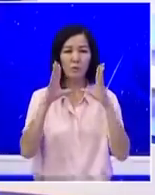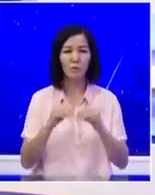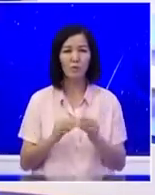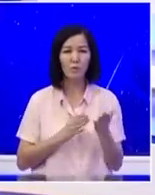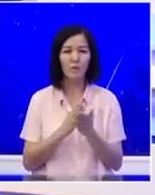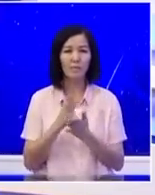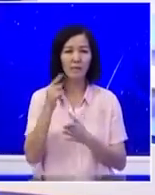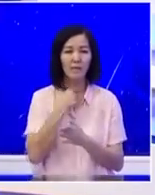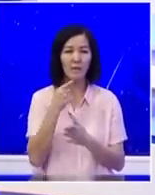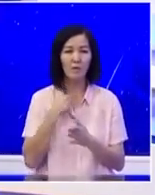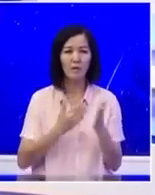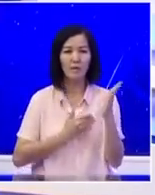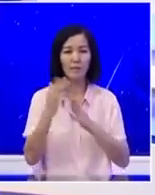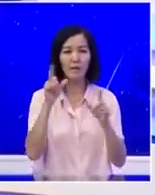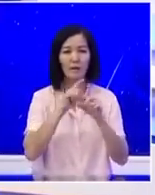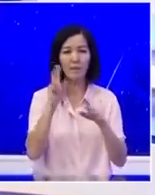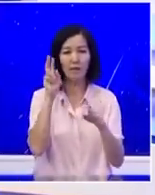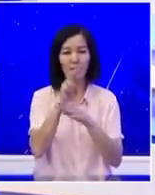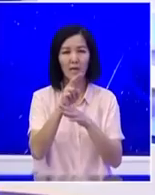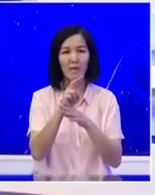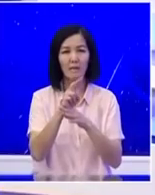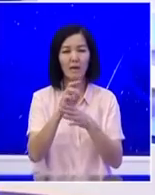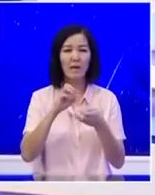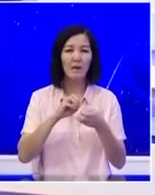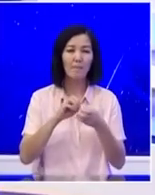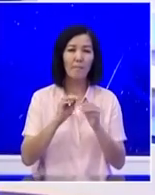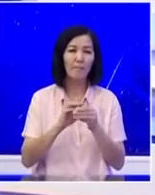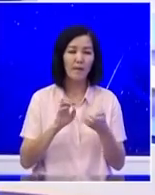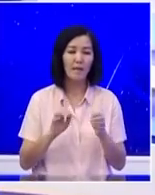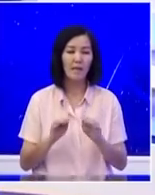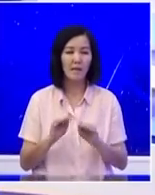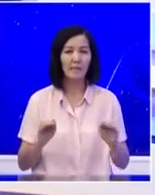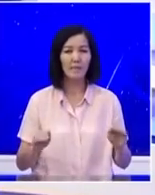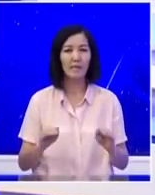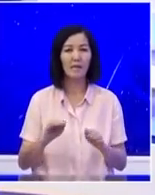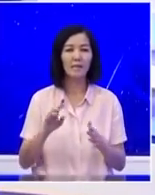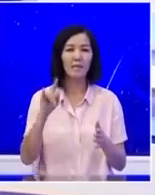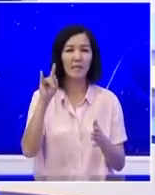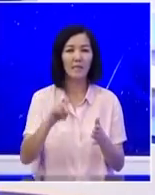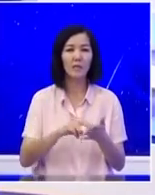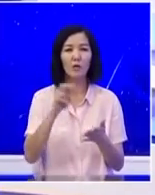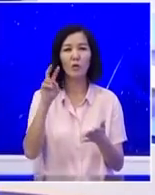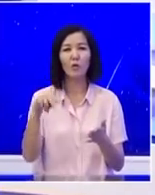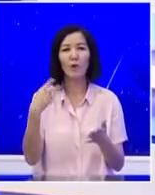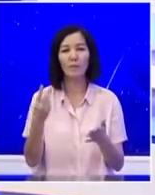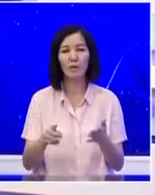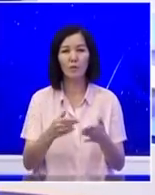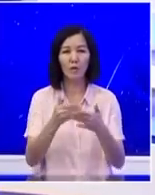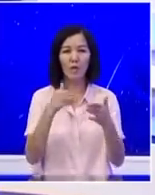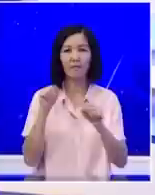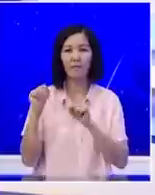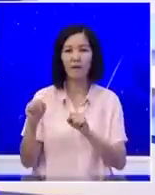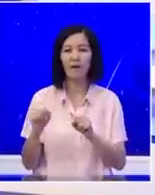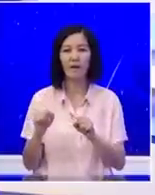өкілдері Талдықорғандағы бей ғимараттарды аралады. Мұндағы мәселе балалардың терезеден құлап кету қаупінің алдын алу. Мамандар ата-аналарды